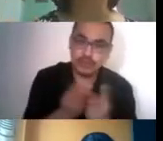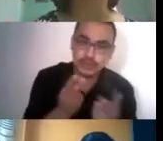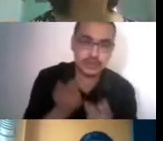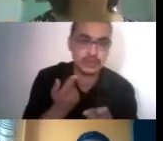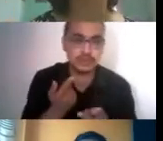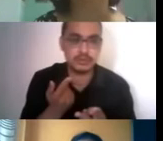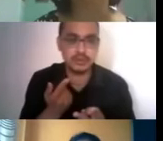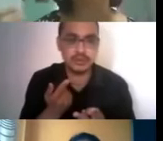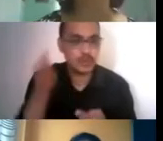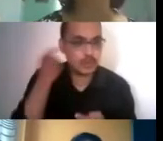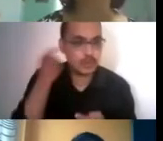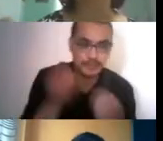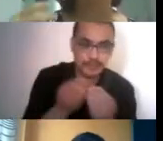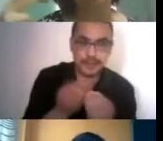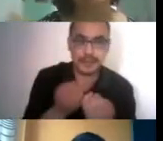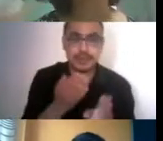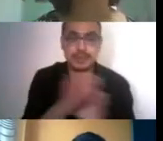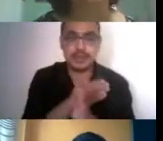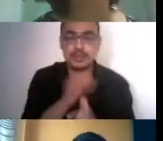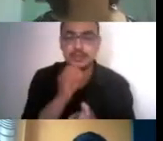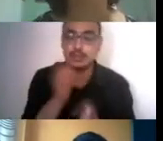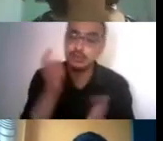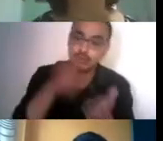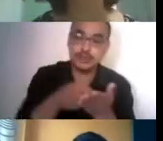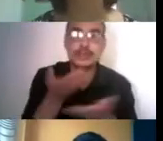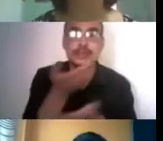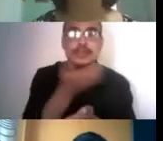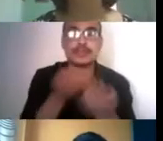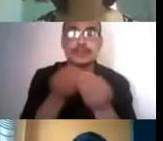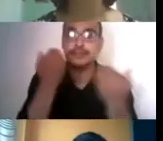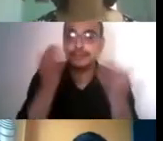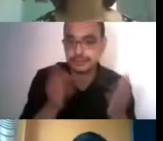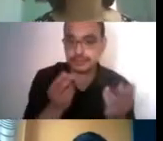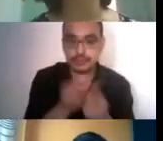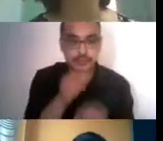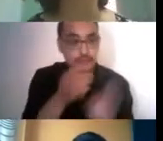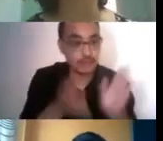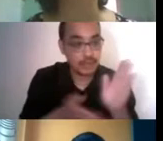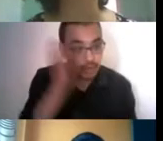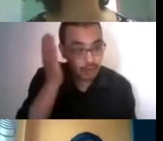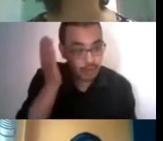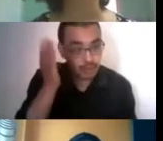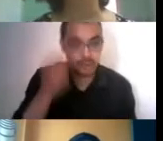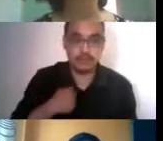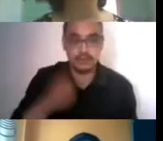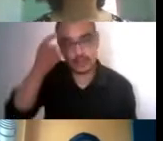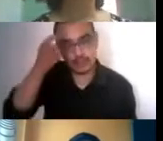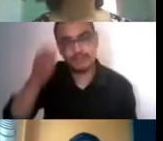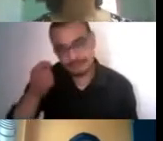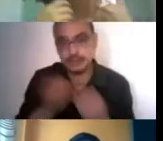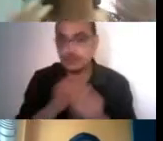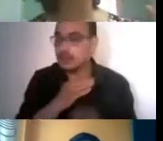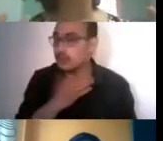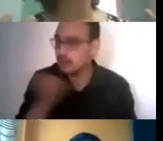किसिमको दबाब दिने, अघि मैले पनि सेयर अघि पहिला पनि सेयर गरेको थिएँ नि, जस्तै तिमी गयो भने म टाउको फुटाएर मर्छु, तिमी गयो भने